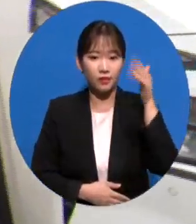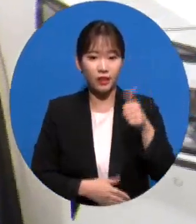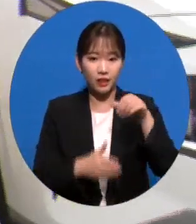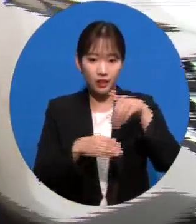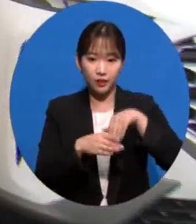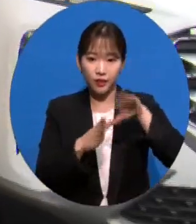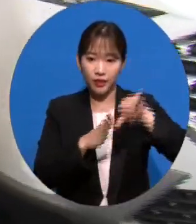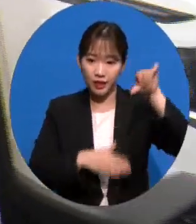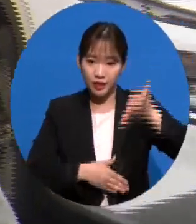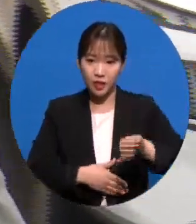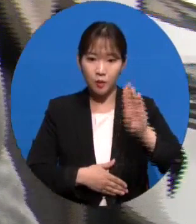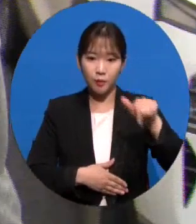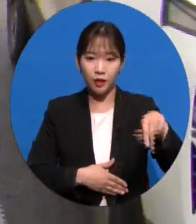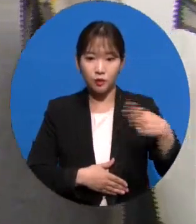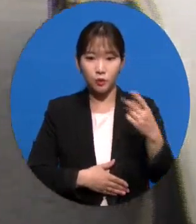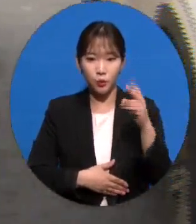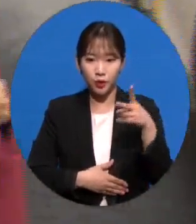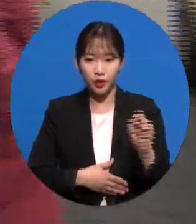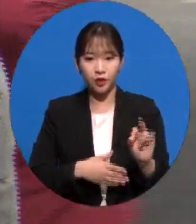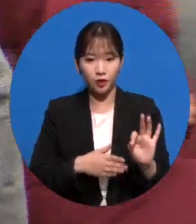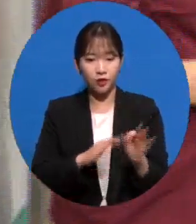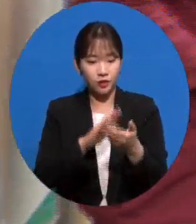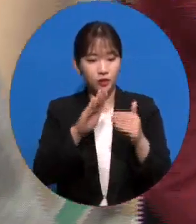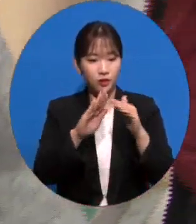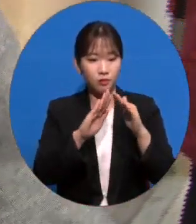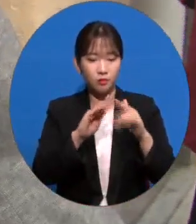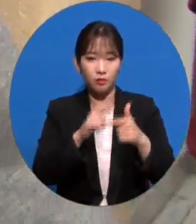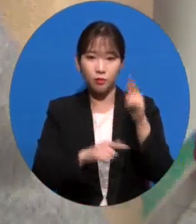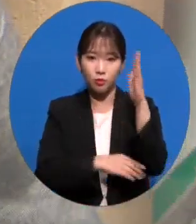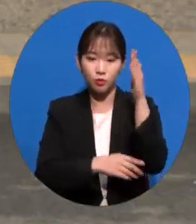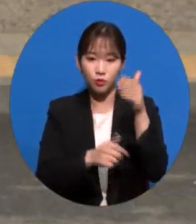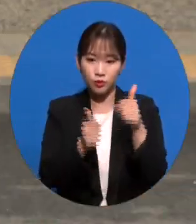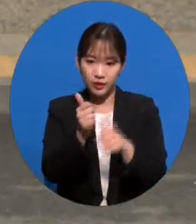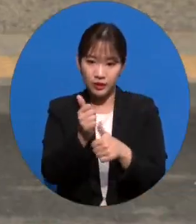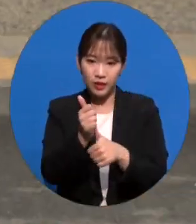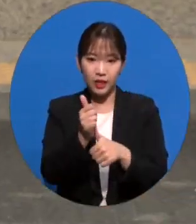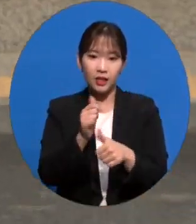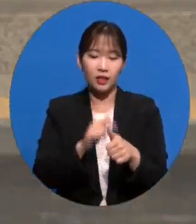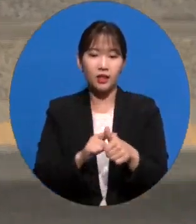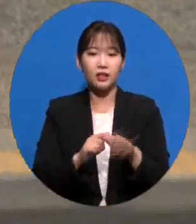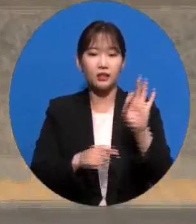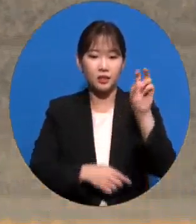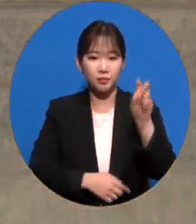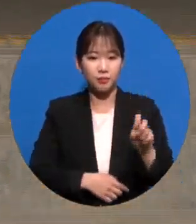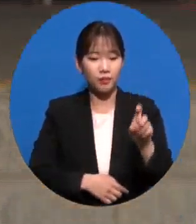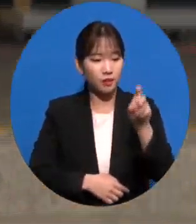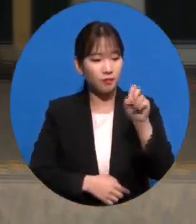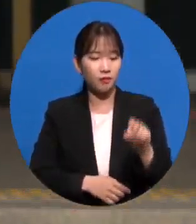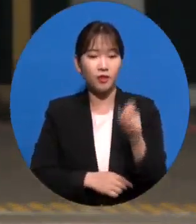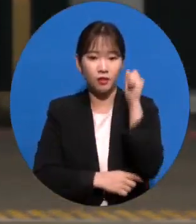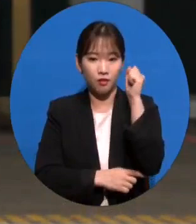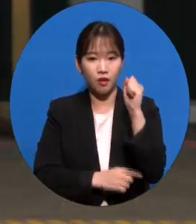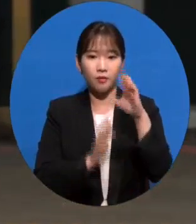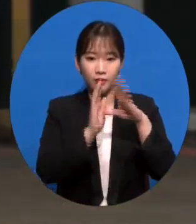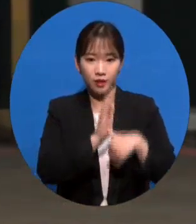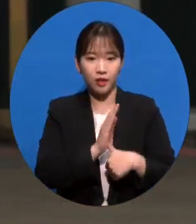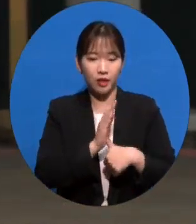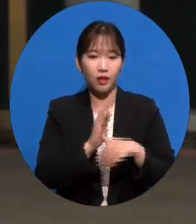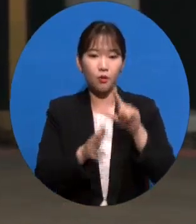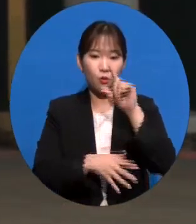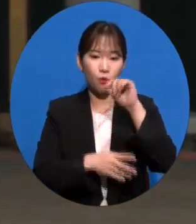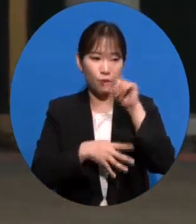때 석패했던 박소영 전 목포부시장 대행은 10만 영암 군민시대와 월출산의 세계적